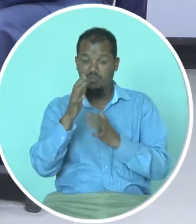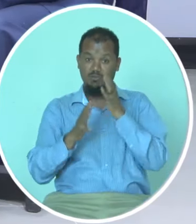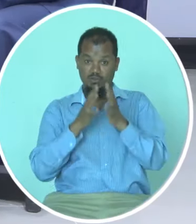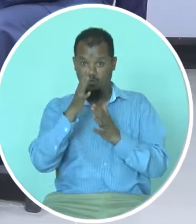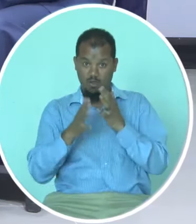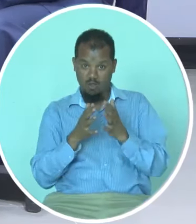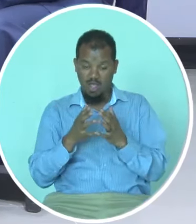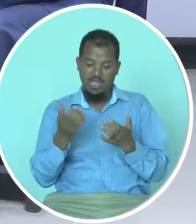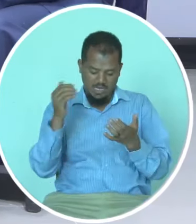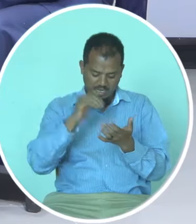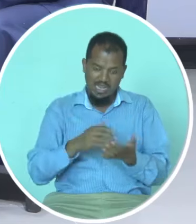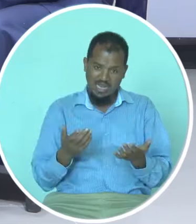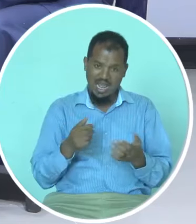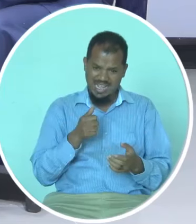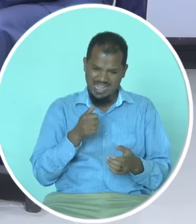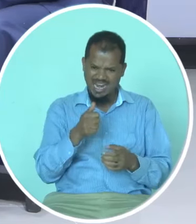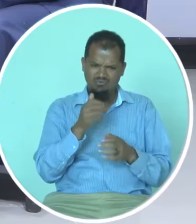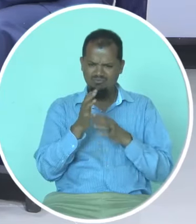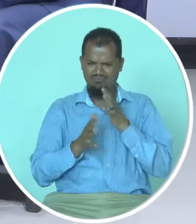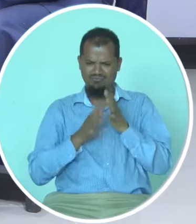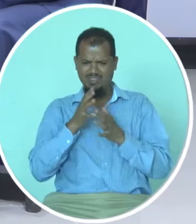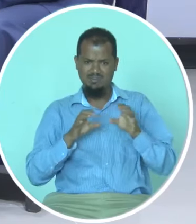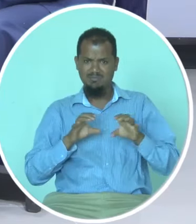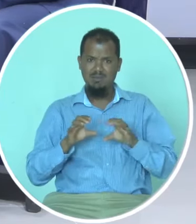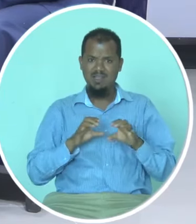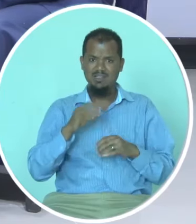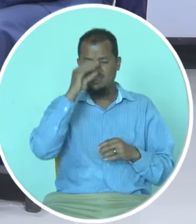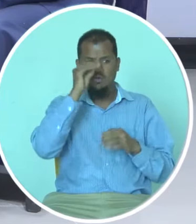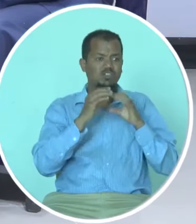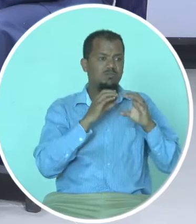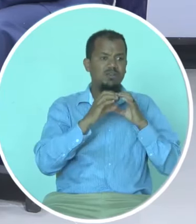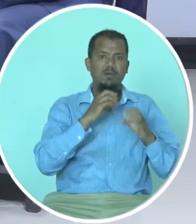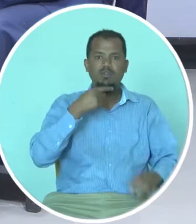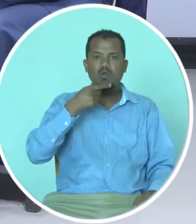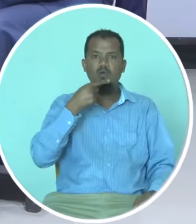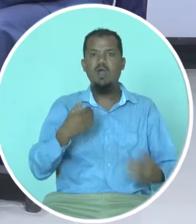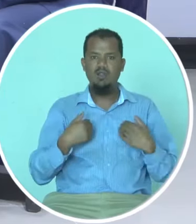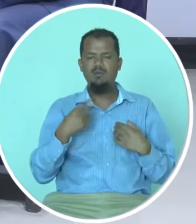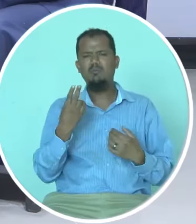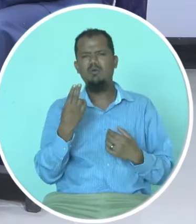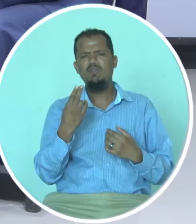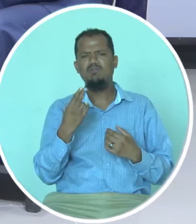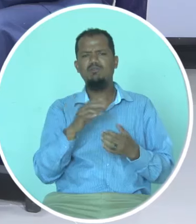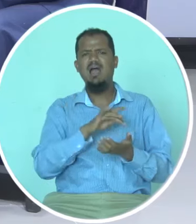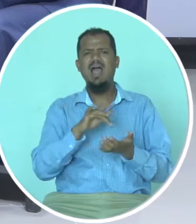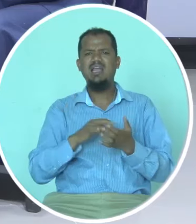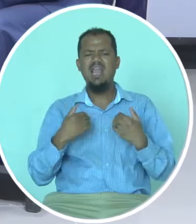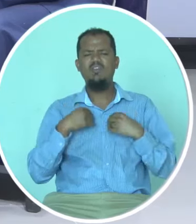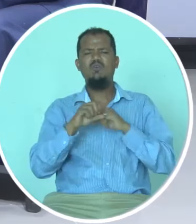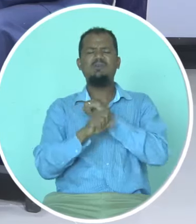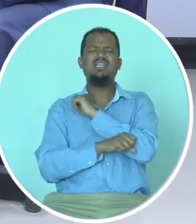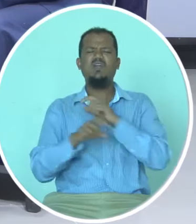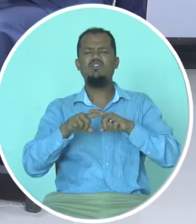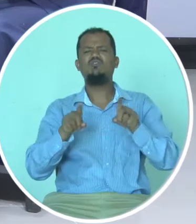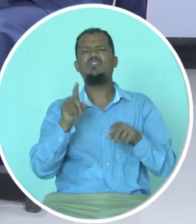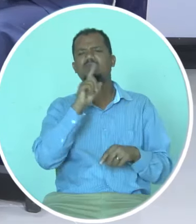የምልክት ቋንቋ እንደገና ደግሞ ራሱ ምልክት በማድረግ ሰዎች የሚግባቡበት ቋንቋ አለ በሁለቱ መካከለ ያለ መሰረታዊ